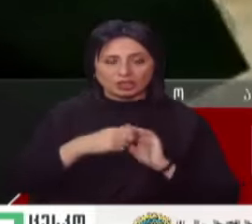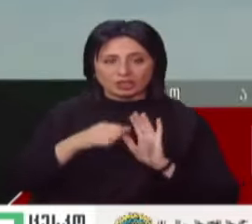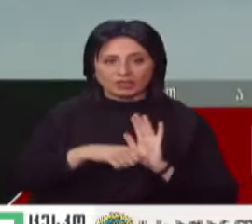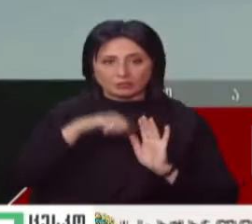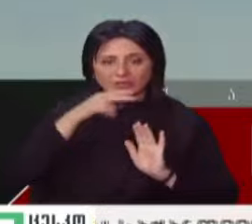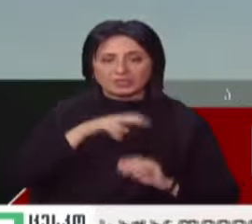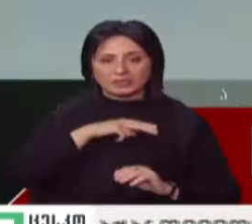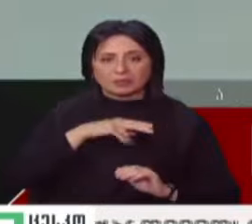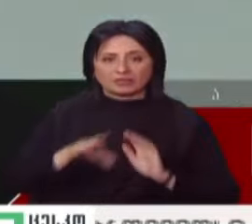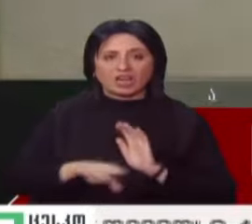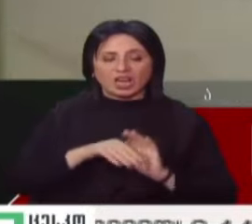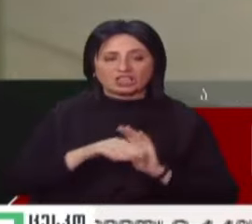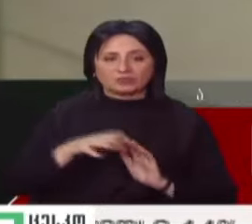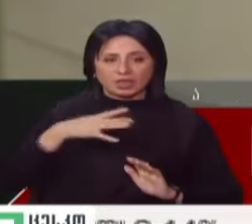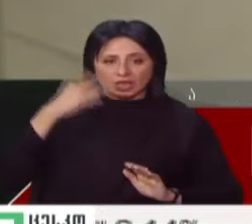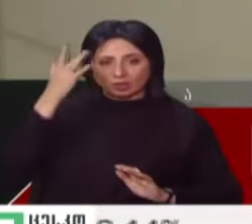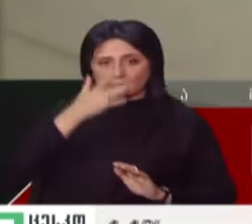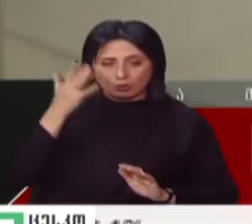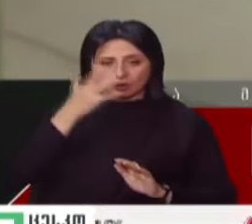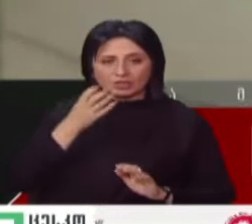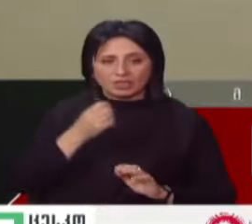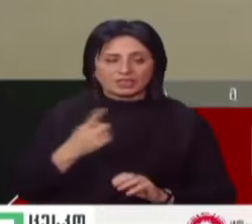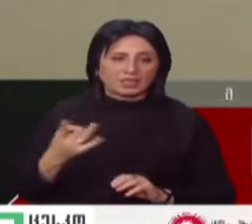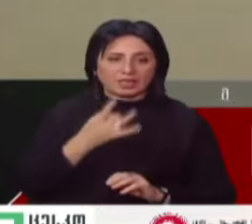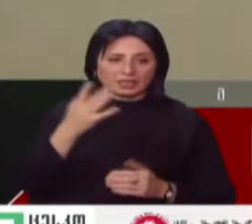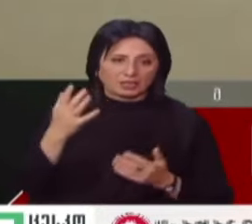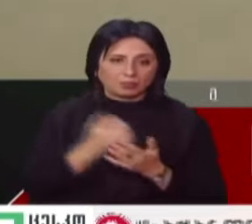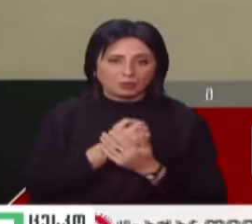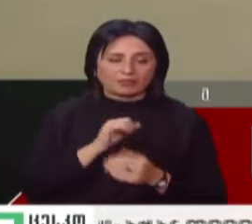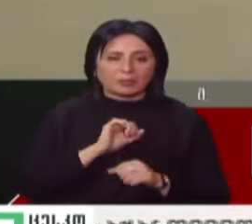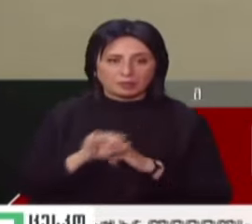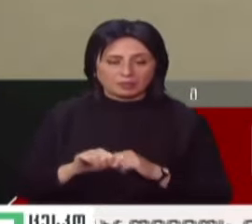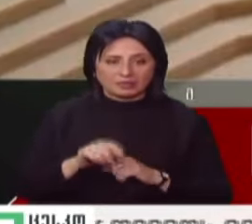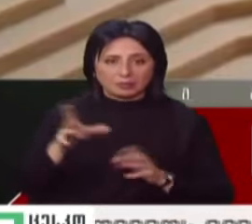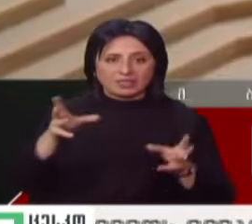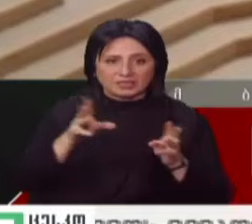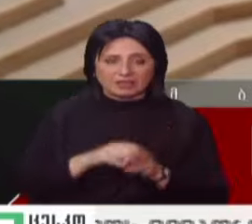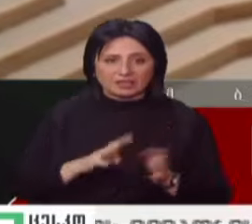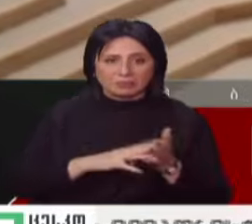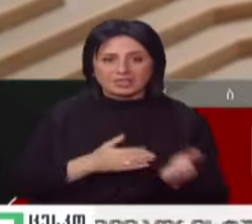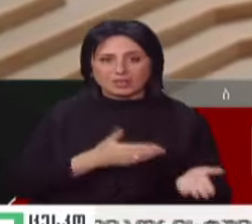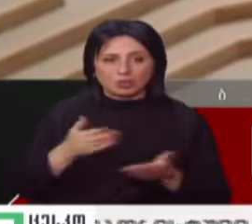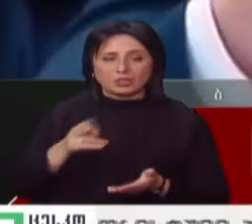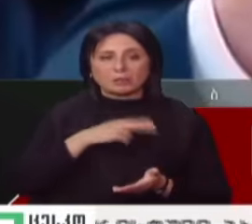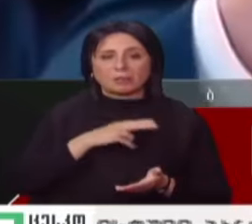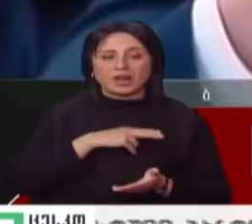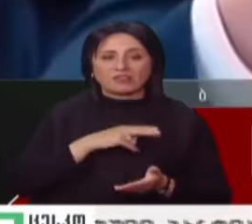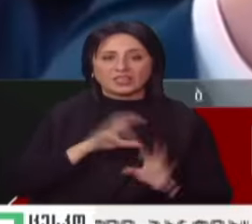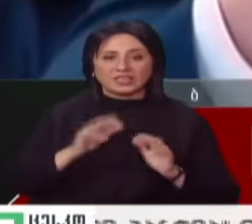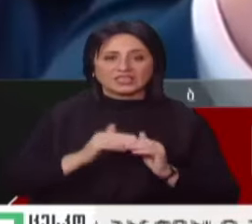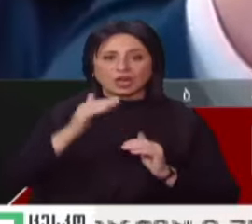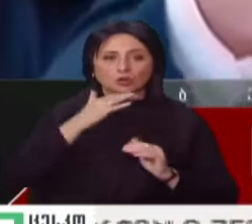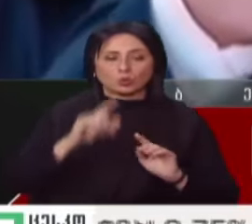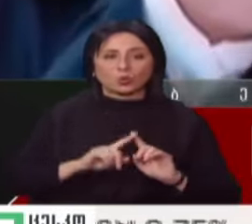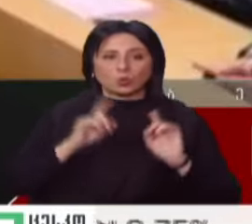2016 წლის საპარლამენტო არჩევნებში ქართულმა ოცნებამ კიდევ ერთხელ მოიპოვა გამარჯვება და მასთან ერთად მეცხრე მოწვევის პარლამენტში